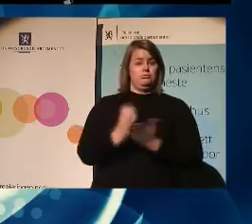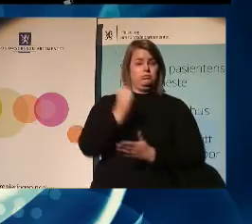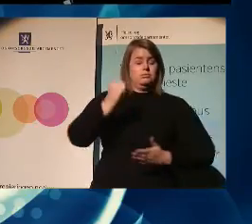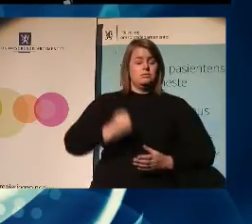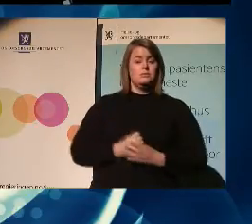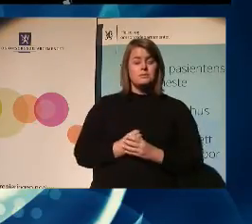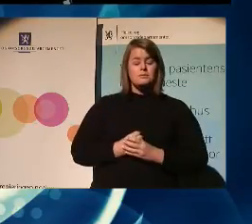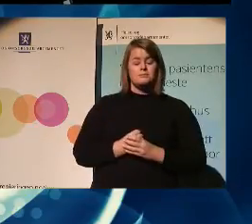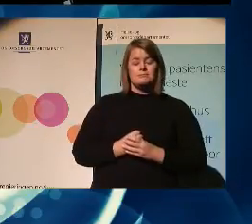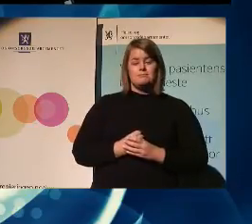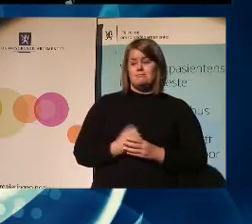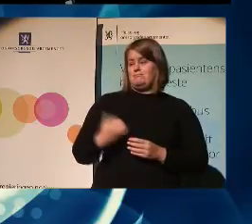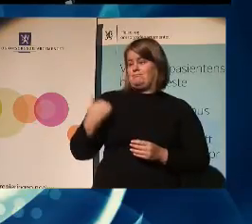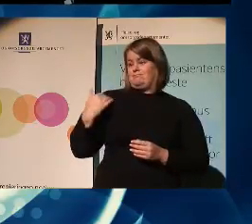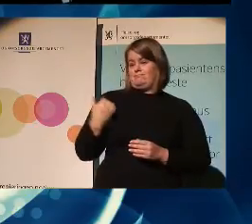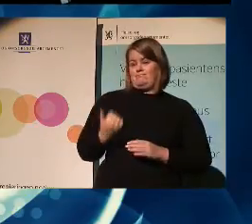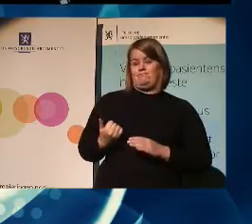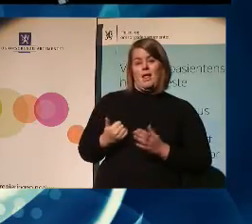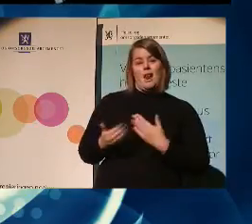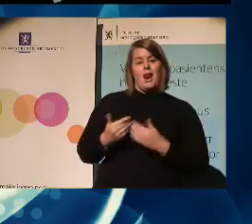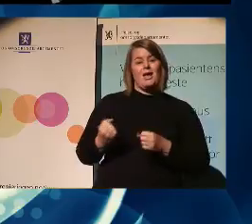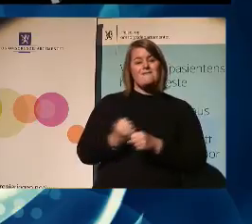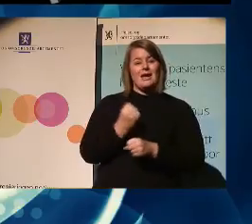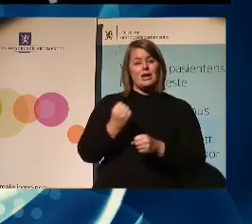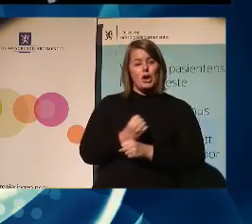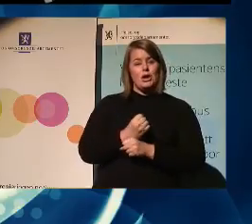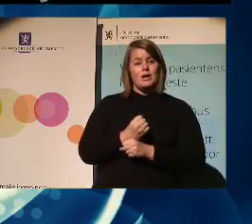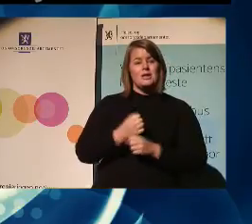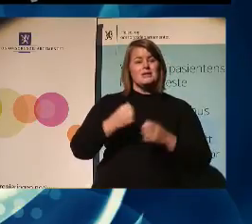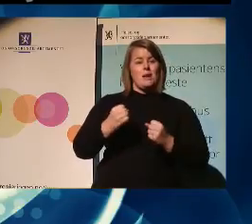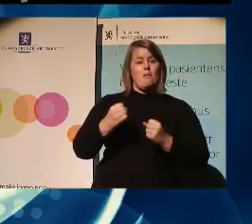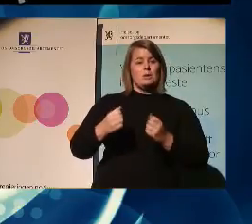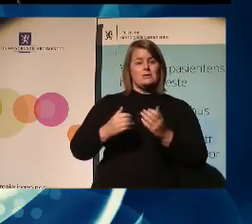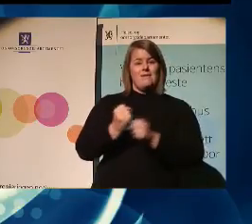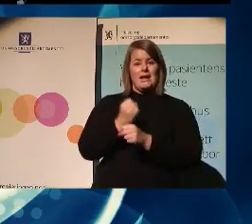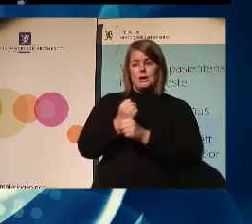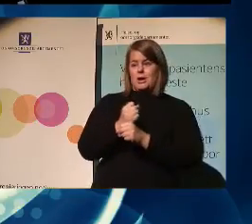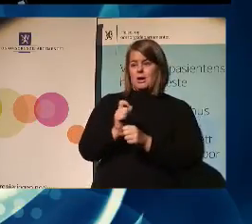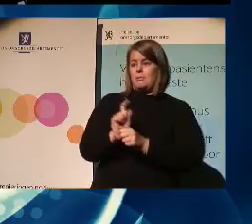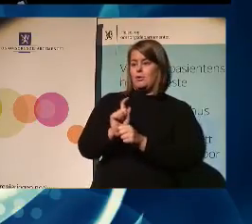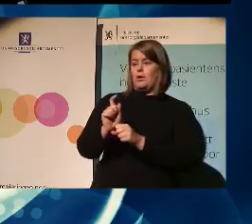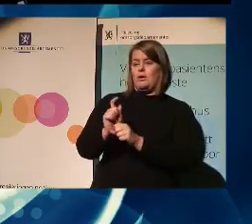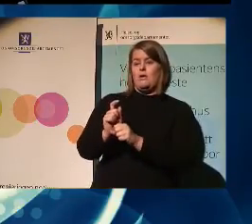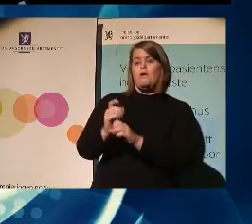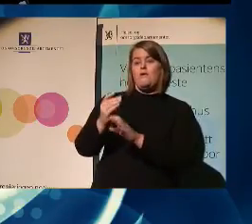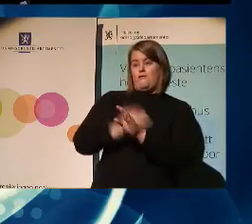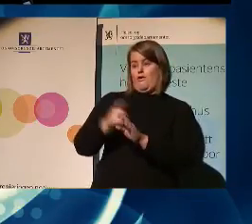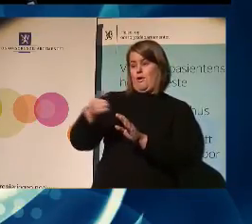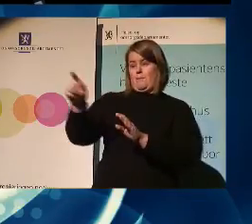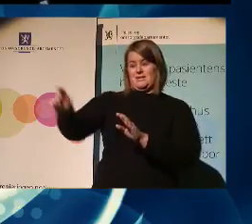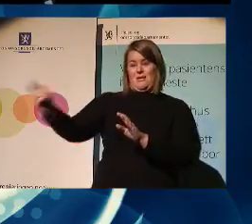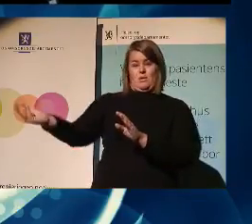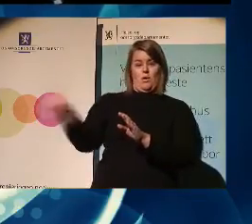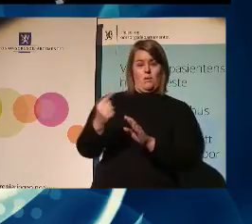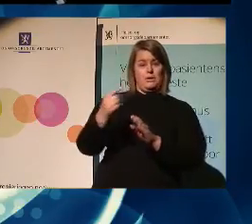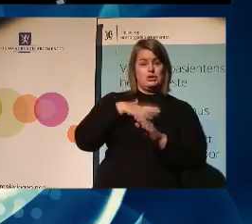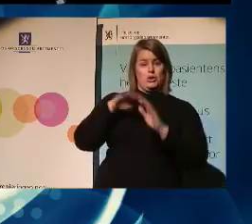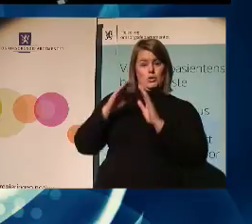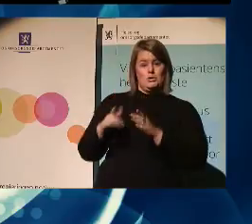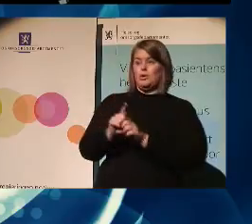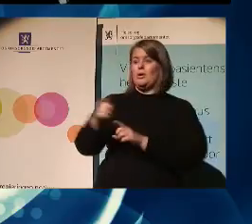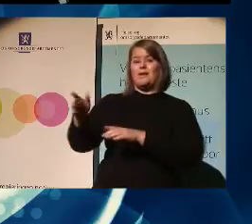til og med nå utviklet verktøy, samvalgsverktøy, der pasienter kan være forberedt før de kommer til sykehuset og være med på å ta del